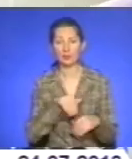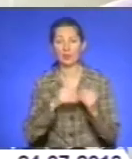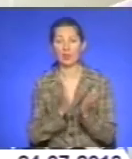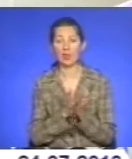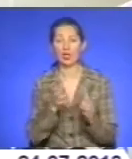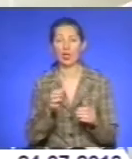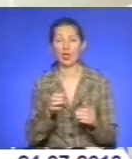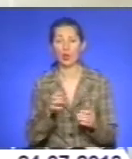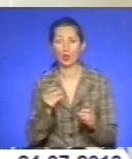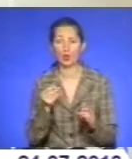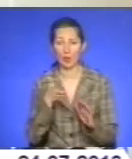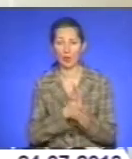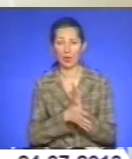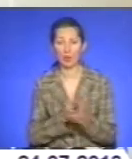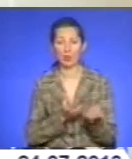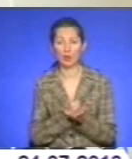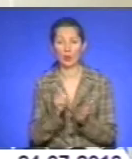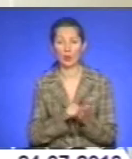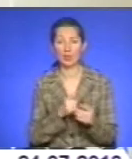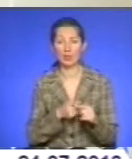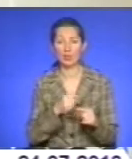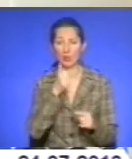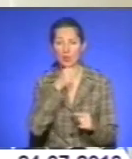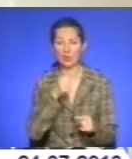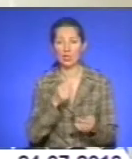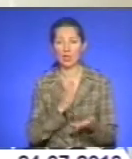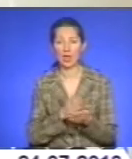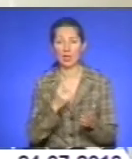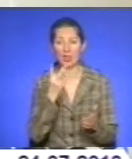виплату пенсій за перше півріччя поточного року склала